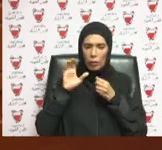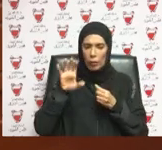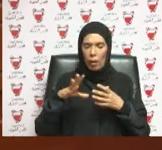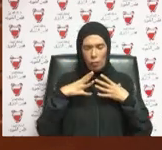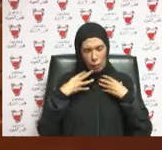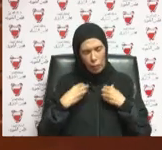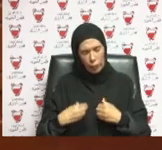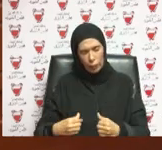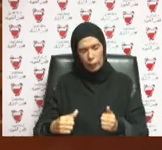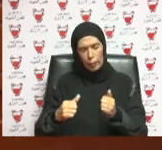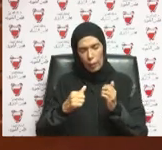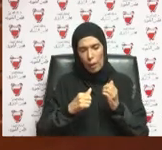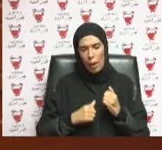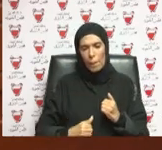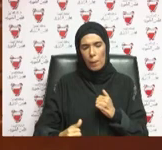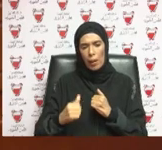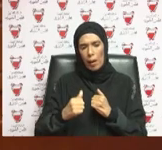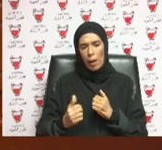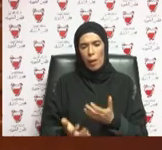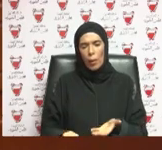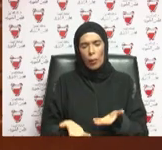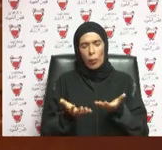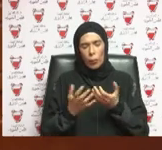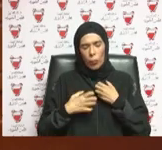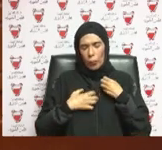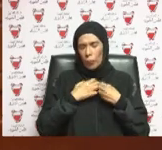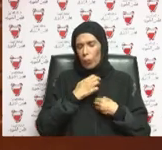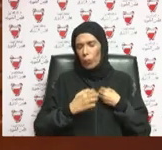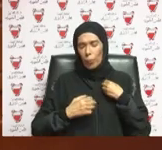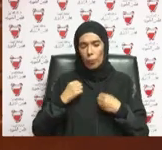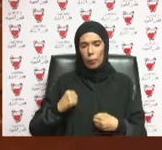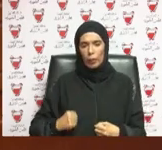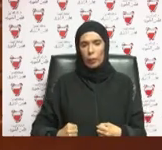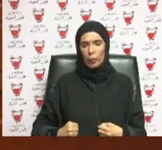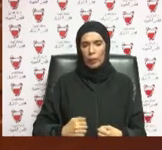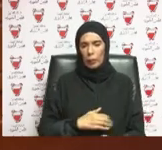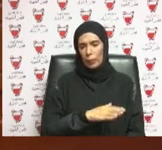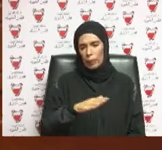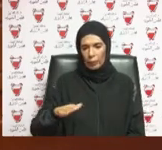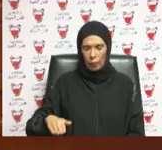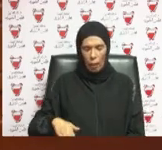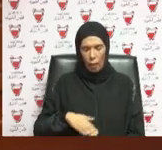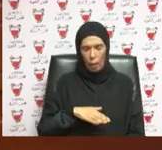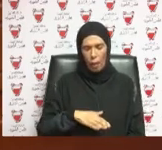الإنسانية وحامل هموم وطننا طوال عمره، الوطن كله يتيم اليوم.